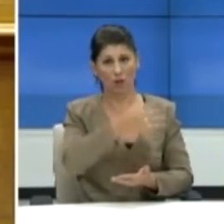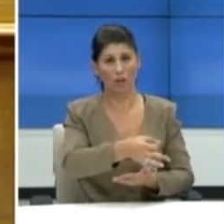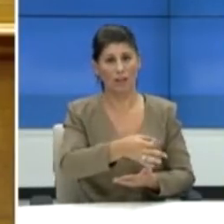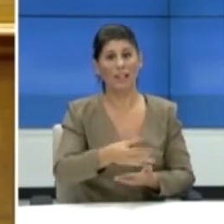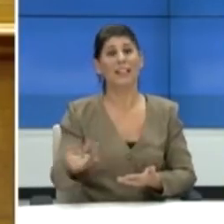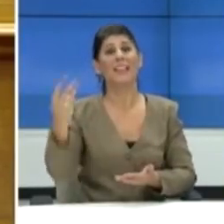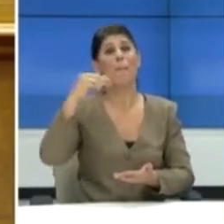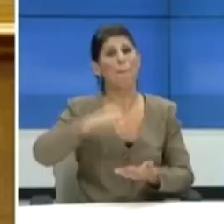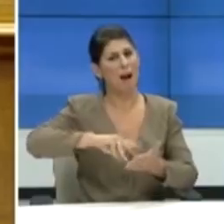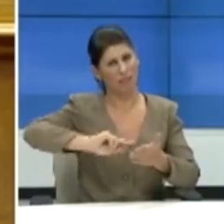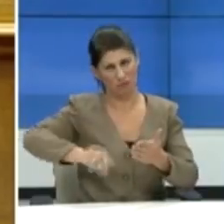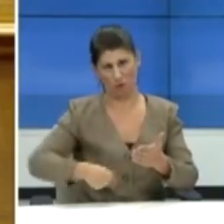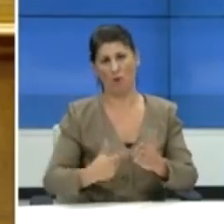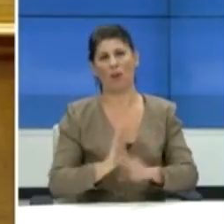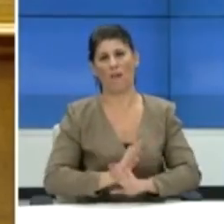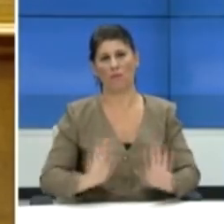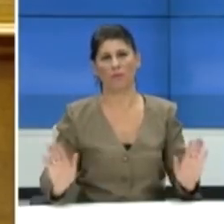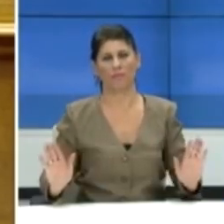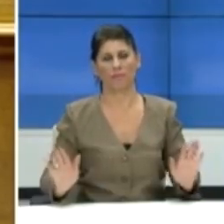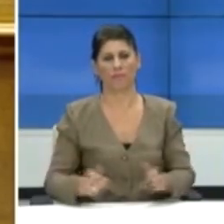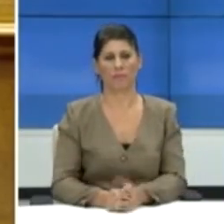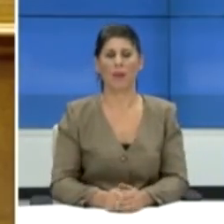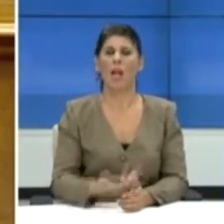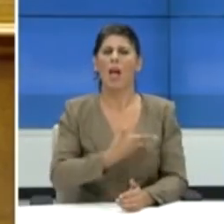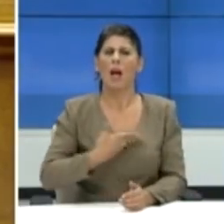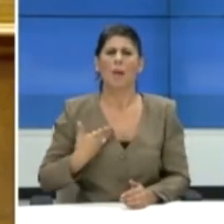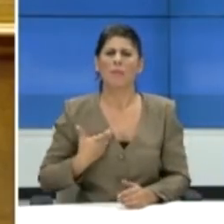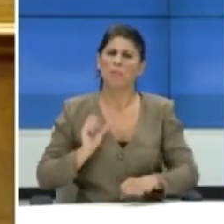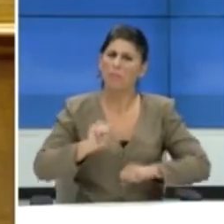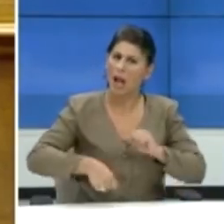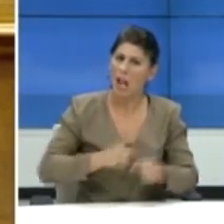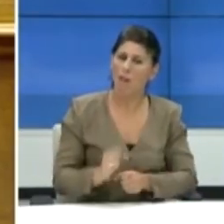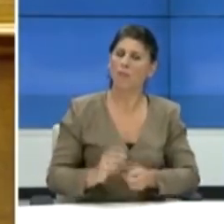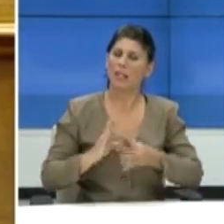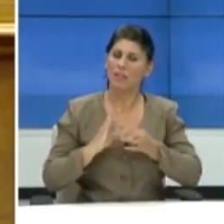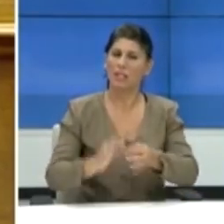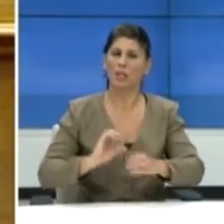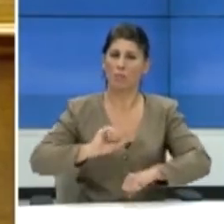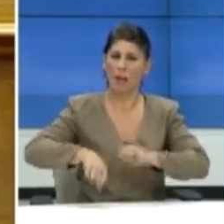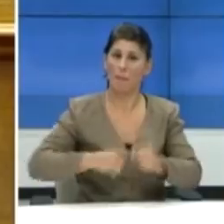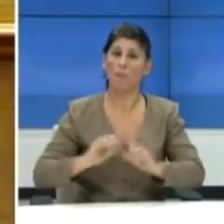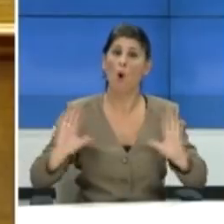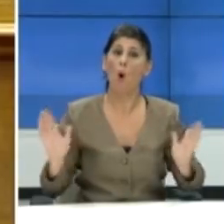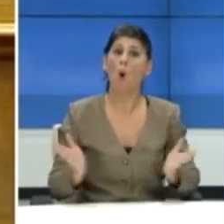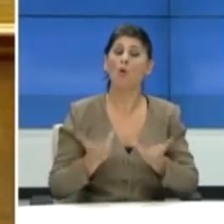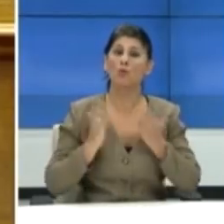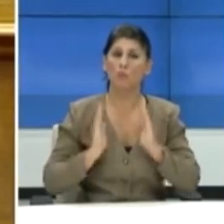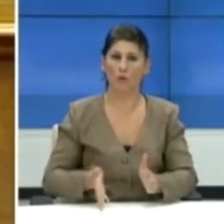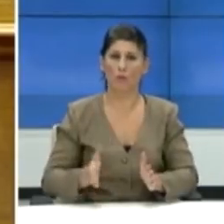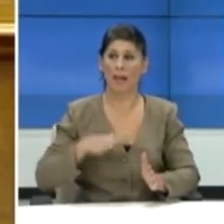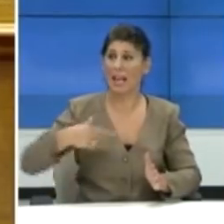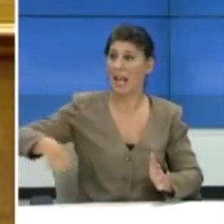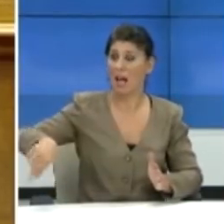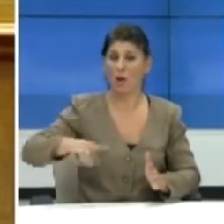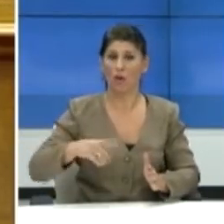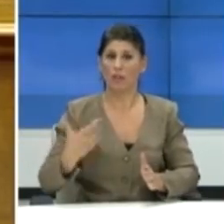και σας το ξαναυπογράφουμε. Εμείς απλά παλεύουμε και θα συνεχίσουμε να παλεύουμε όσο μπορούμε ο λαός να